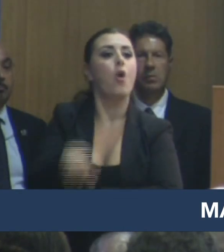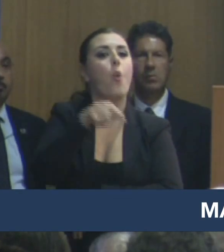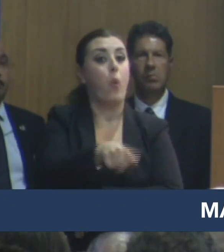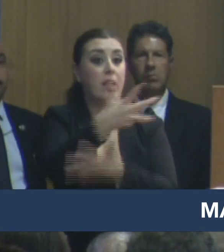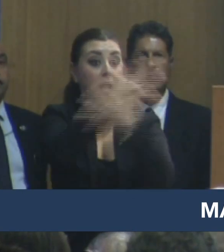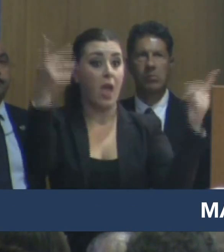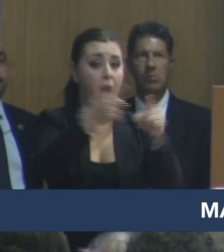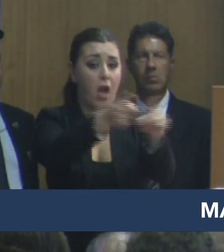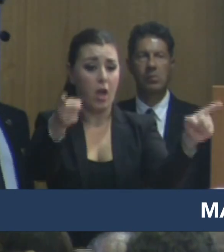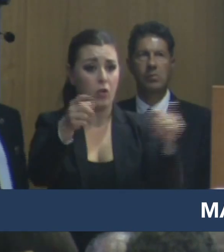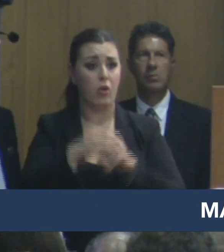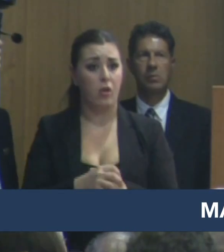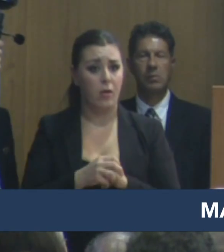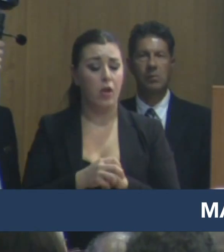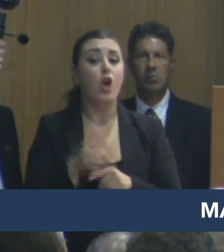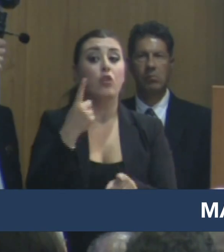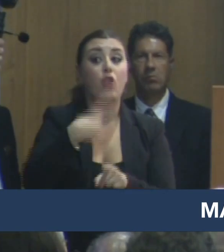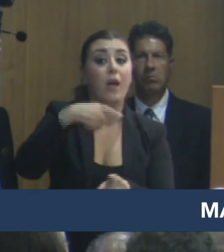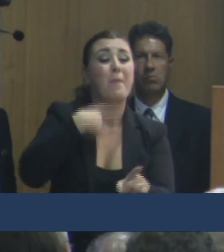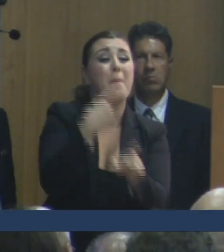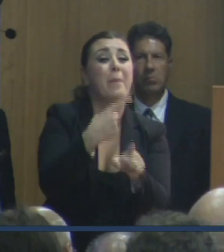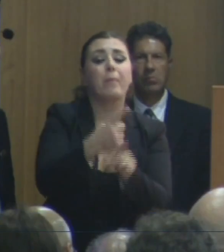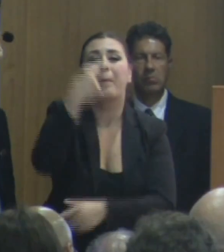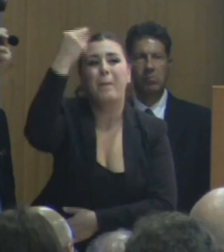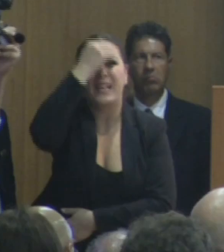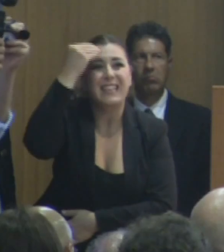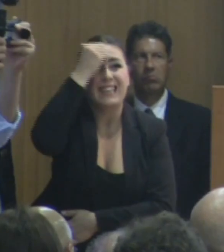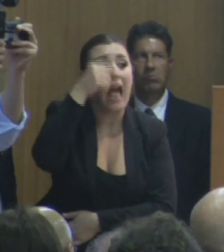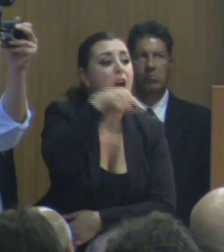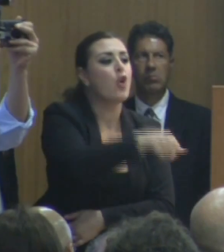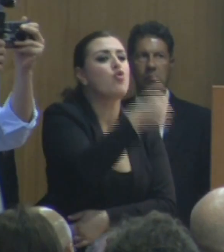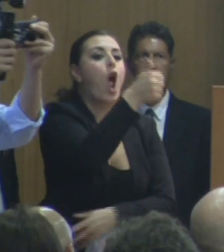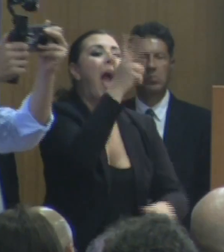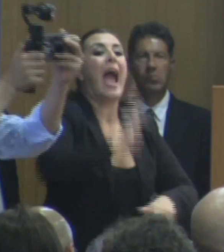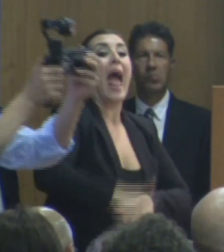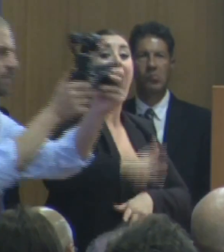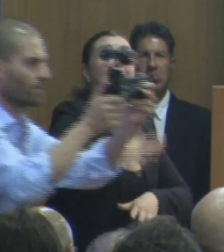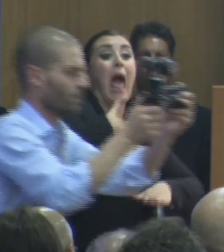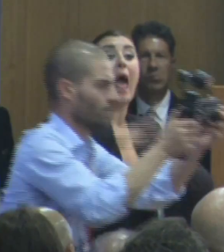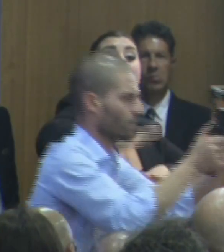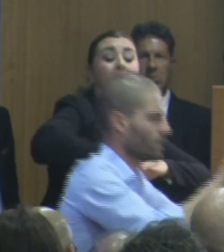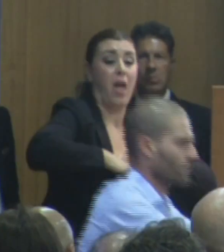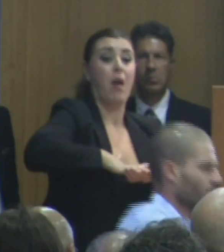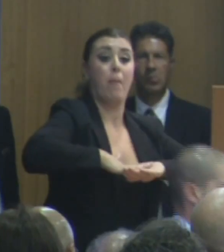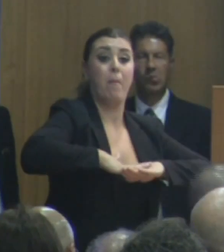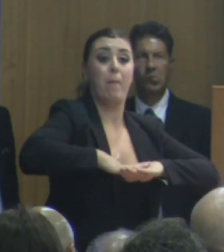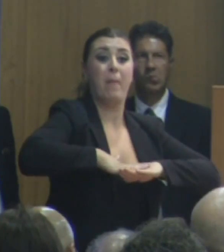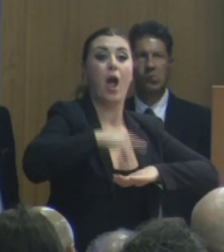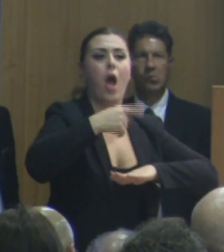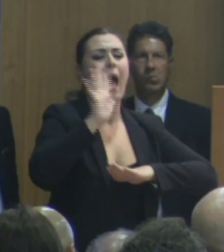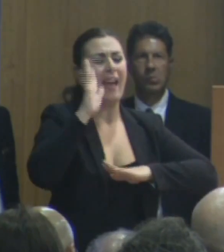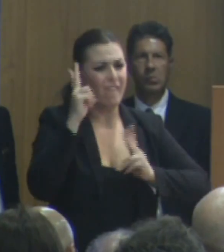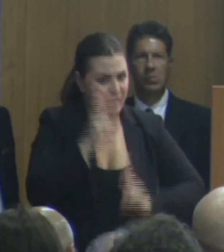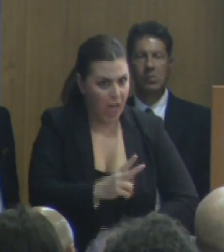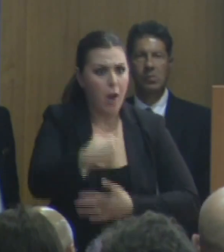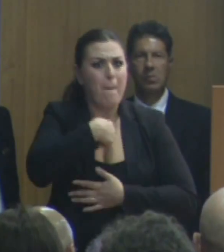questo. Noi dobbiamo pensarlo così, perché se lo pensiamo soltanto come un'infrastruttura calabrese, per quanto il mio